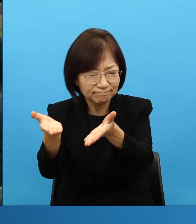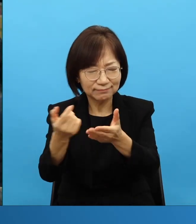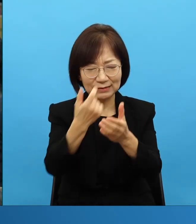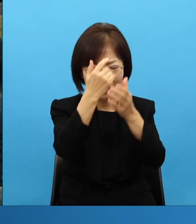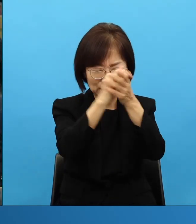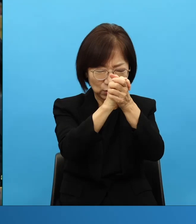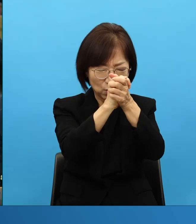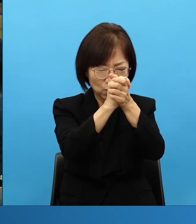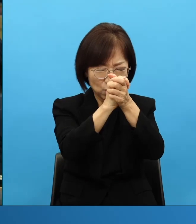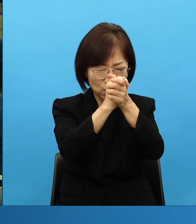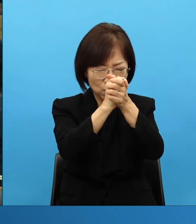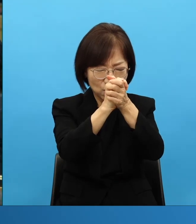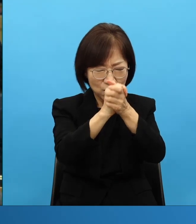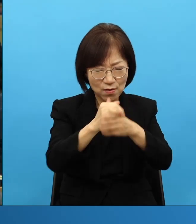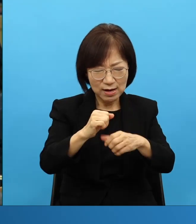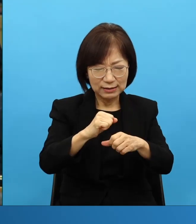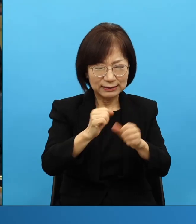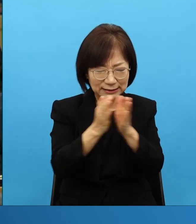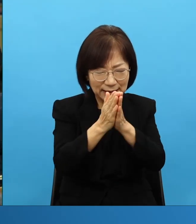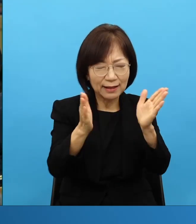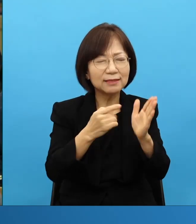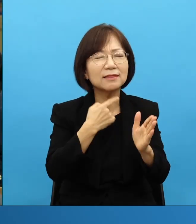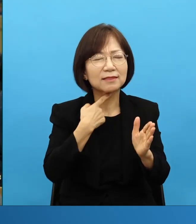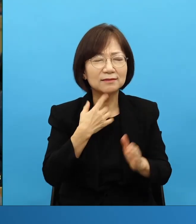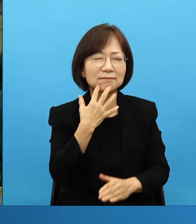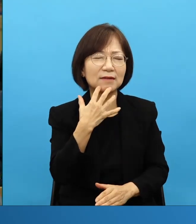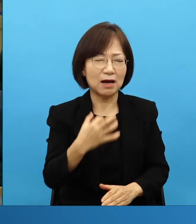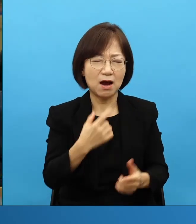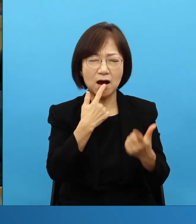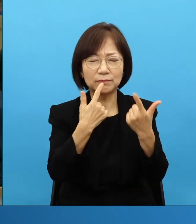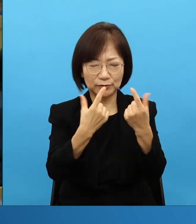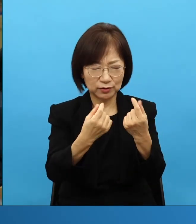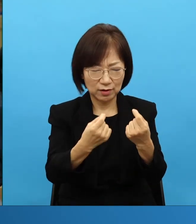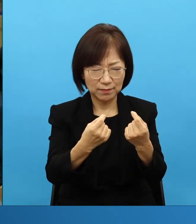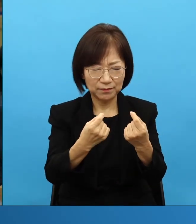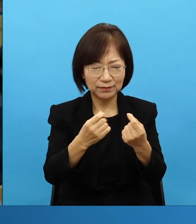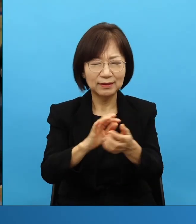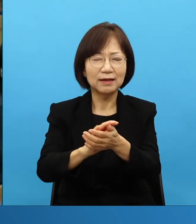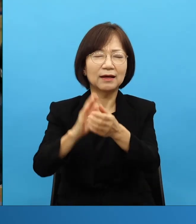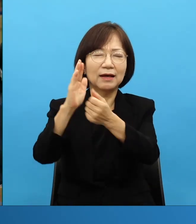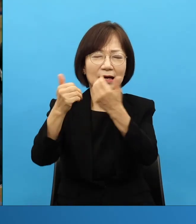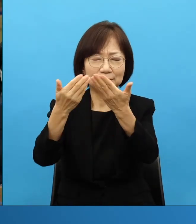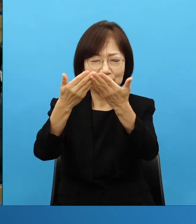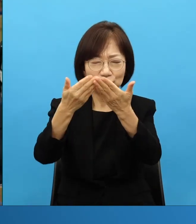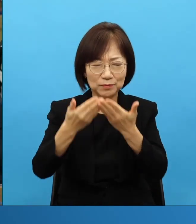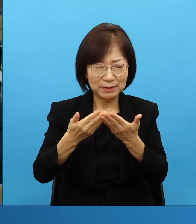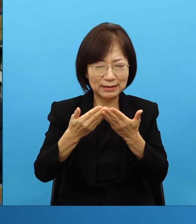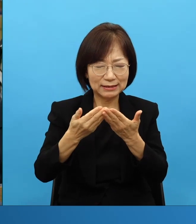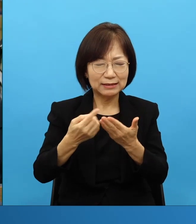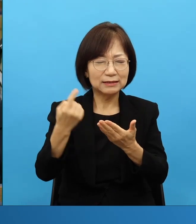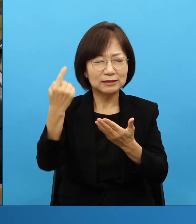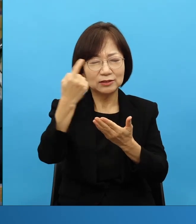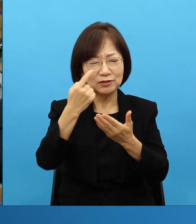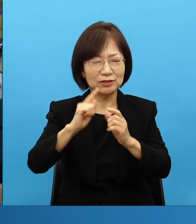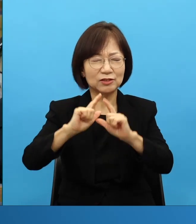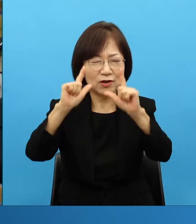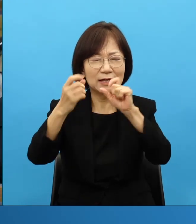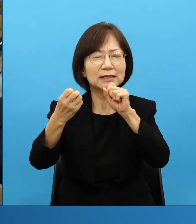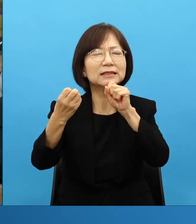하나님이 예비해 놓으신 천년의 응답을 누릴 걸음되게 하옵소서. And like Abraham who yielded everything and